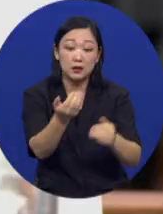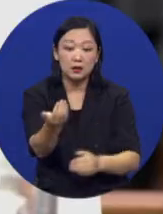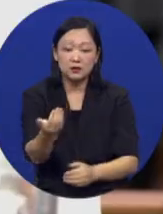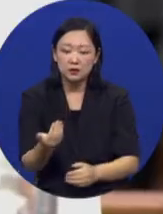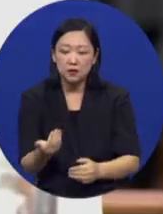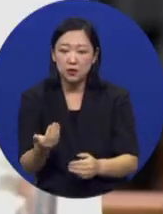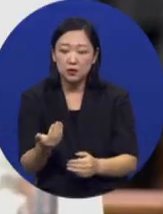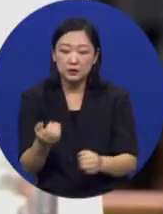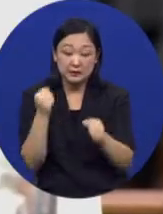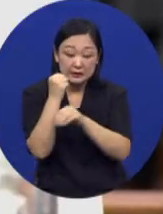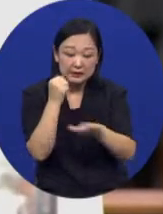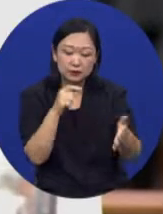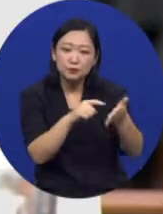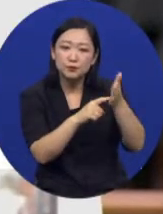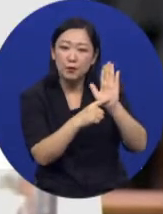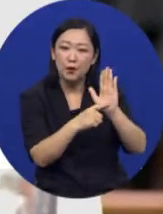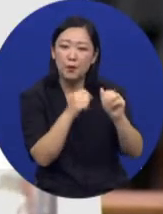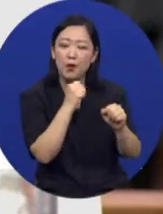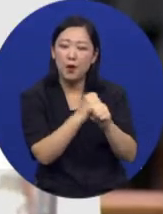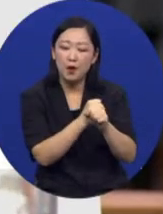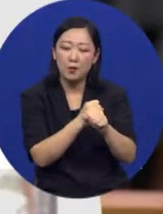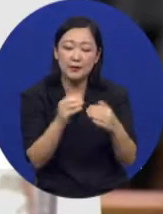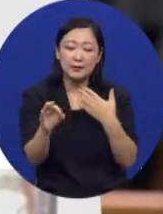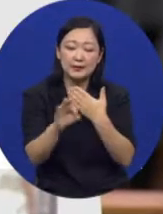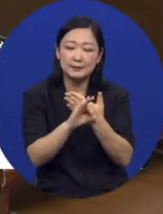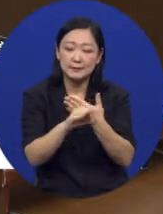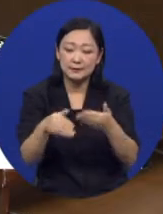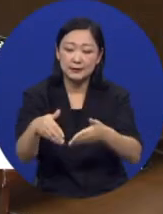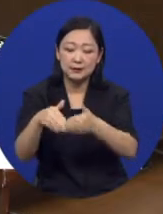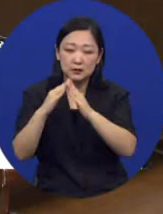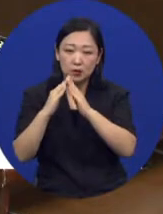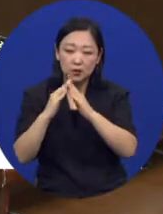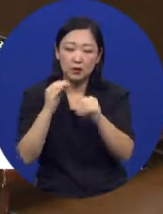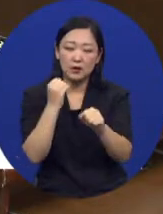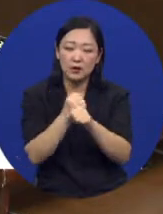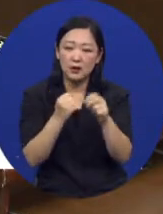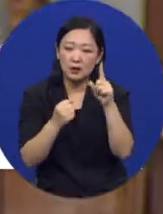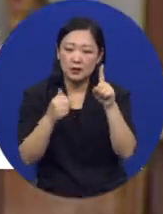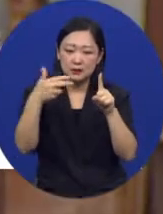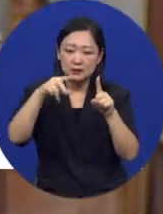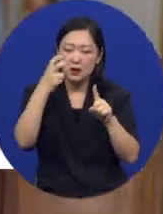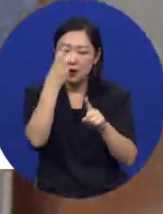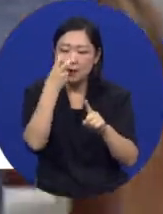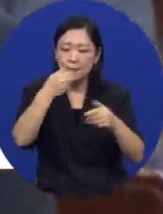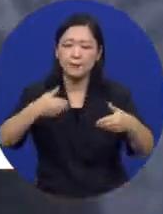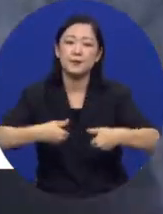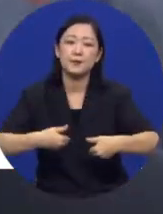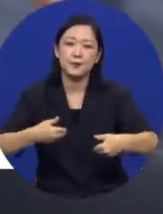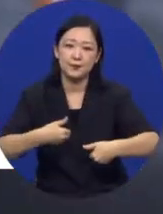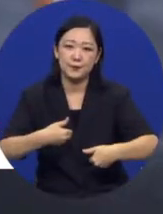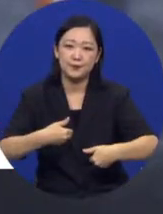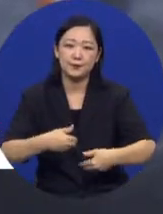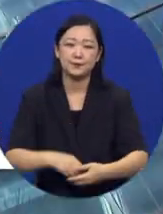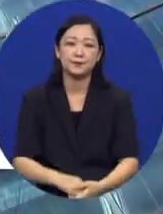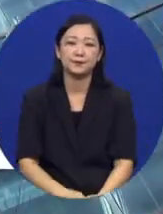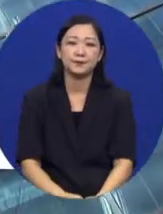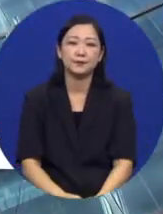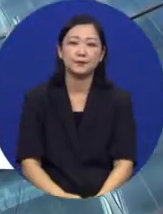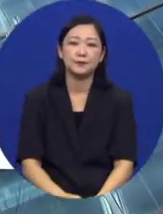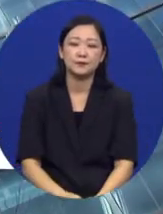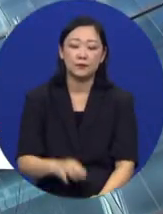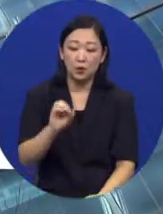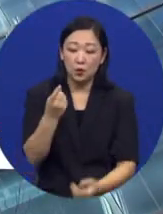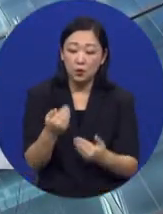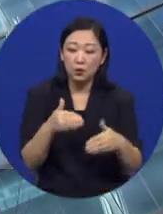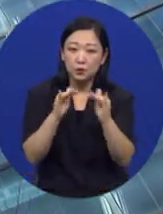인사 검증 기준을 발표하고 임시 기구라도 만들어 1차 검증을 해야 한다는 목소리가 나오는 이유입니다.